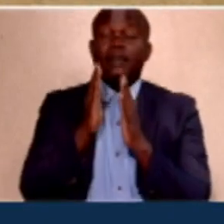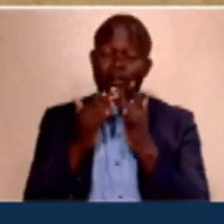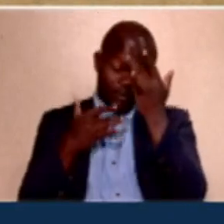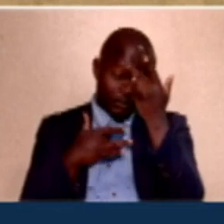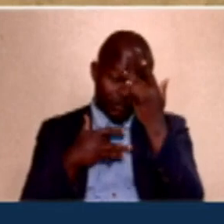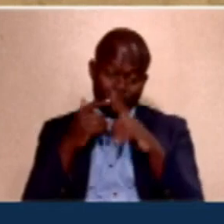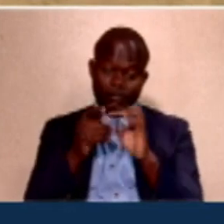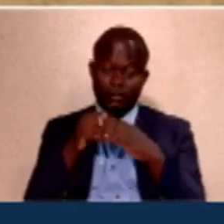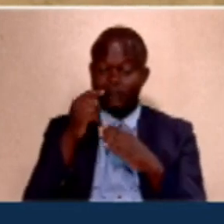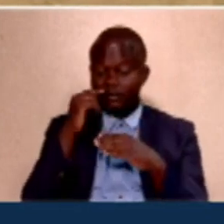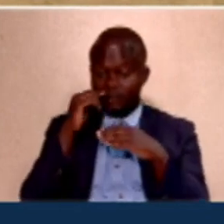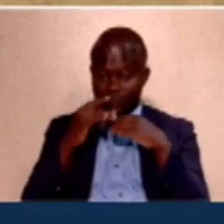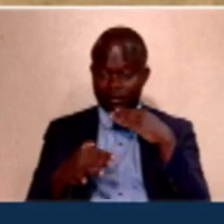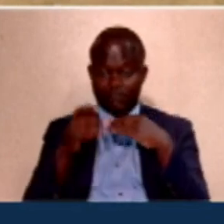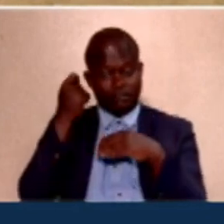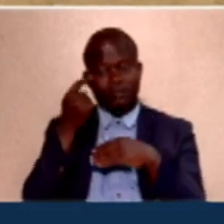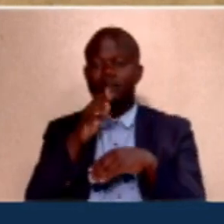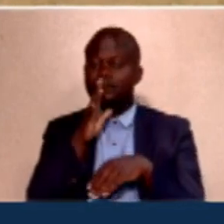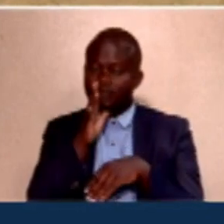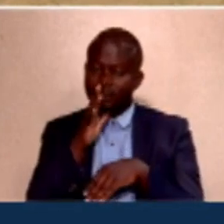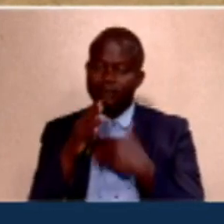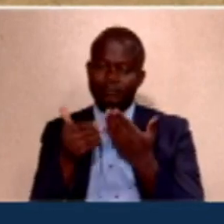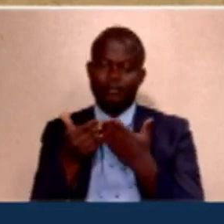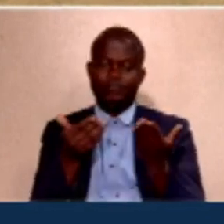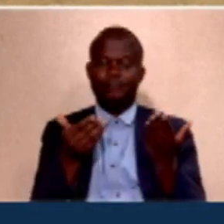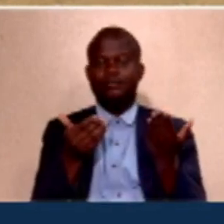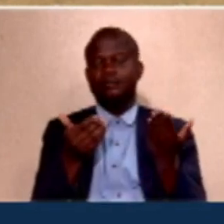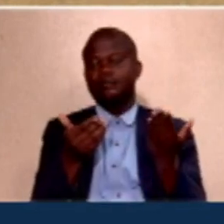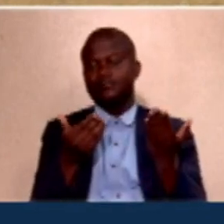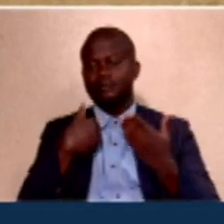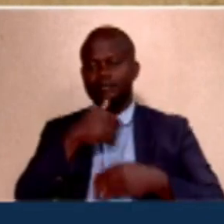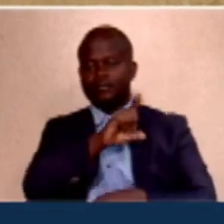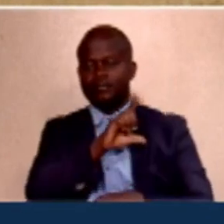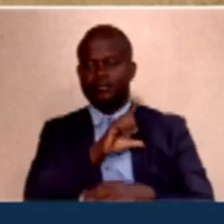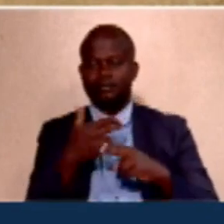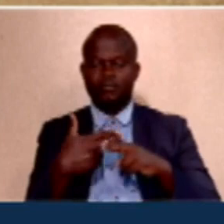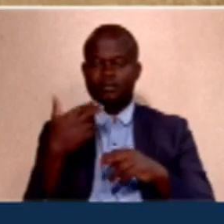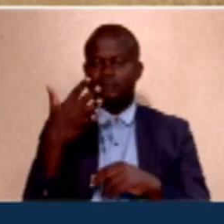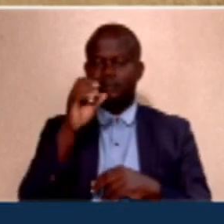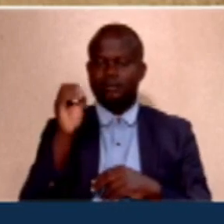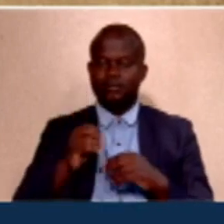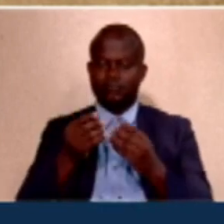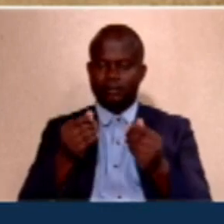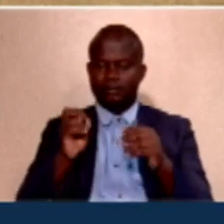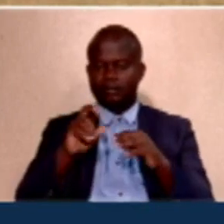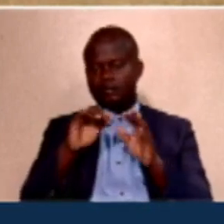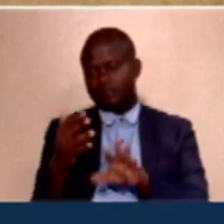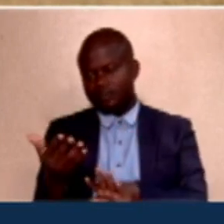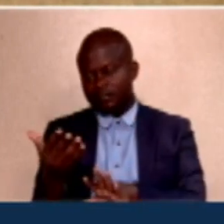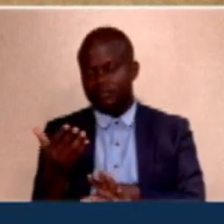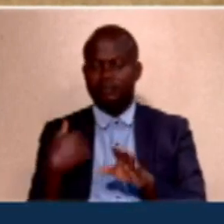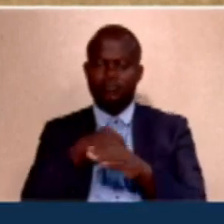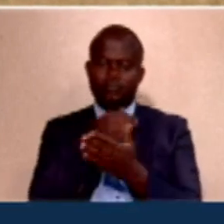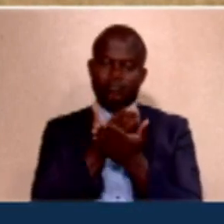ariko babonye amaraso kandi icyo gihe biba byatinze itungo riba rifite amahirwe nka 50% yo gukira cyangwa gupfa